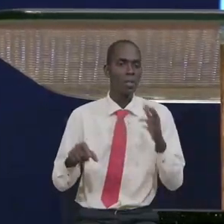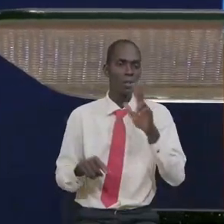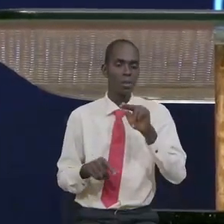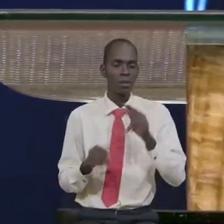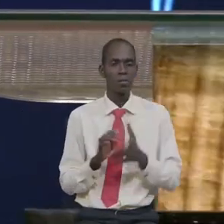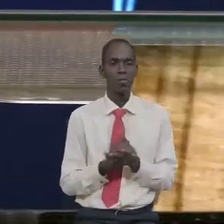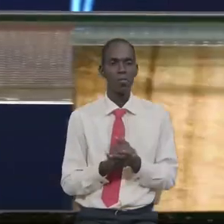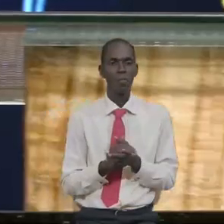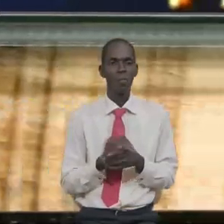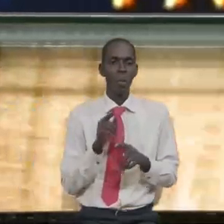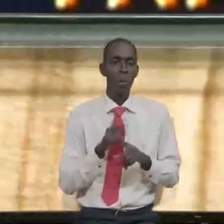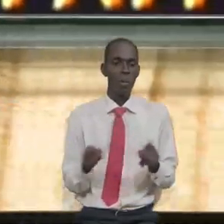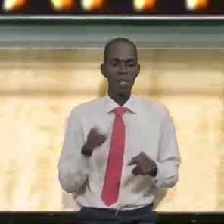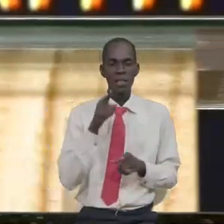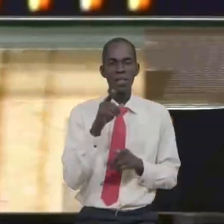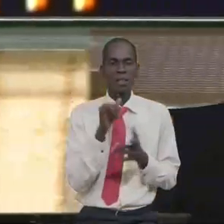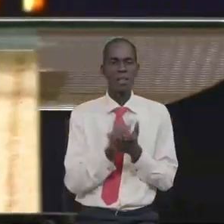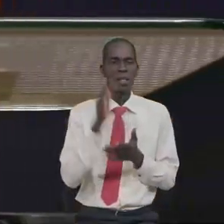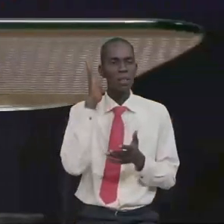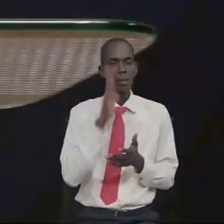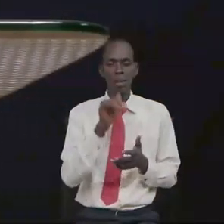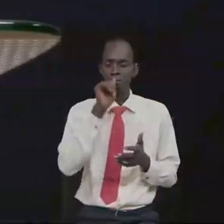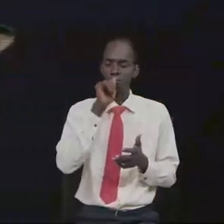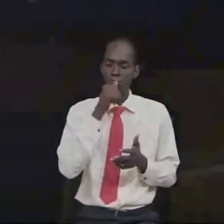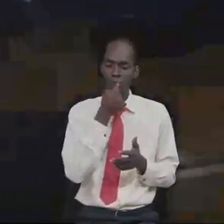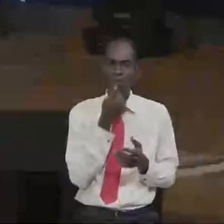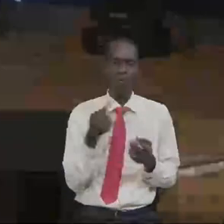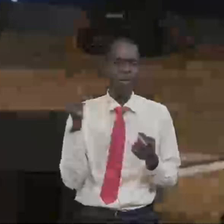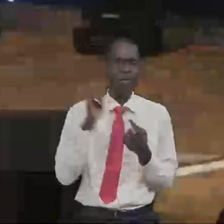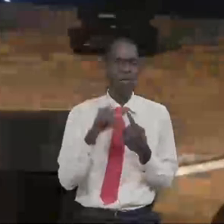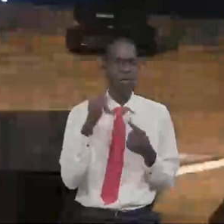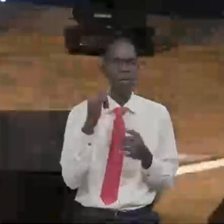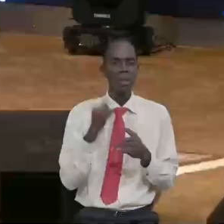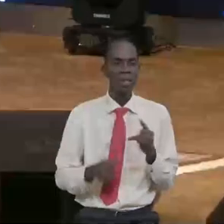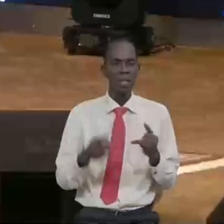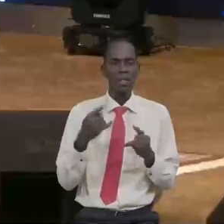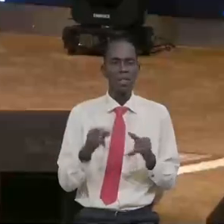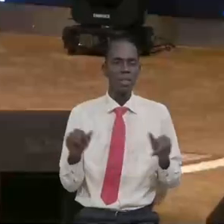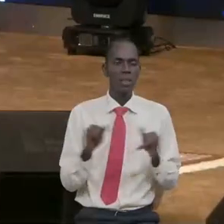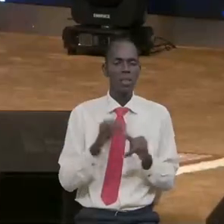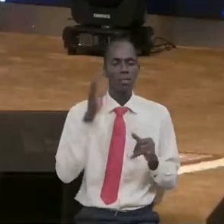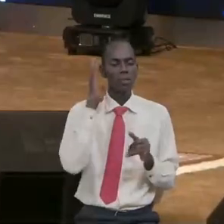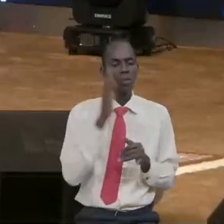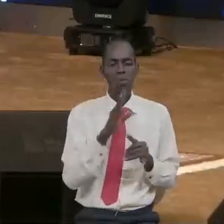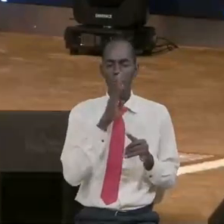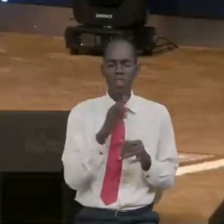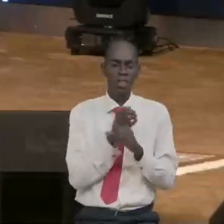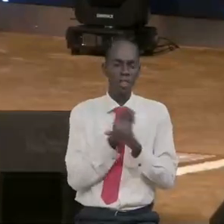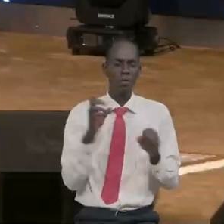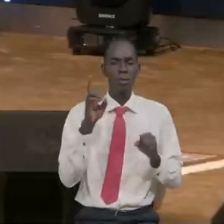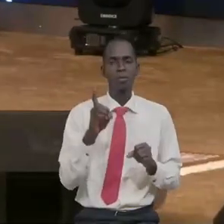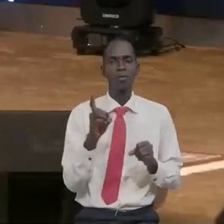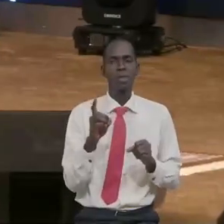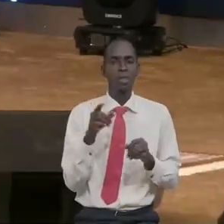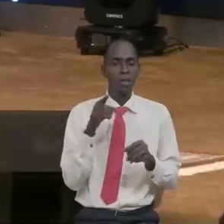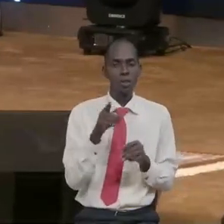persévérer. Verset 13. Mais celui qui persévérera jusqu'à la fin sera sauvé. Celui